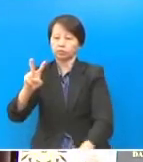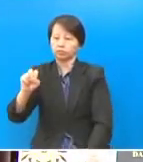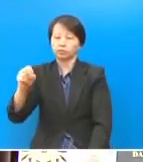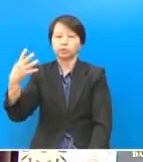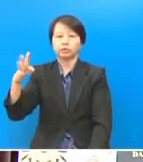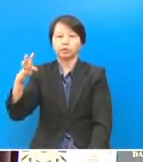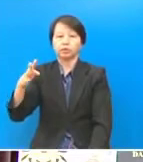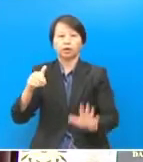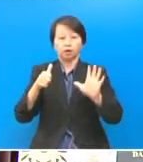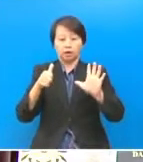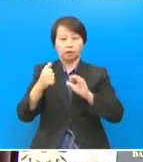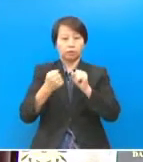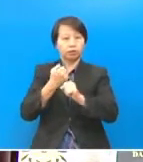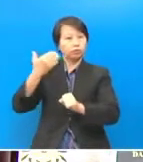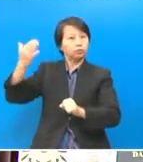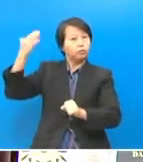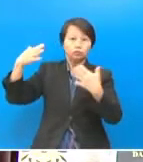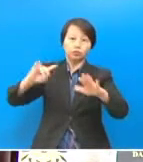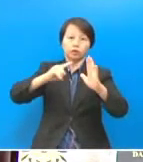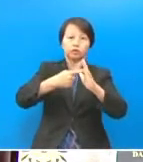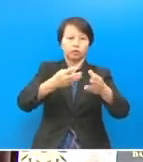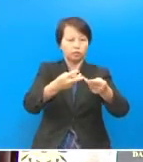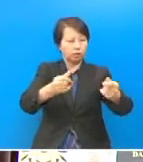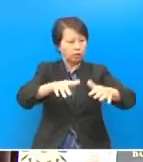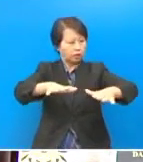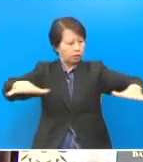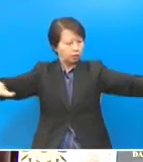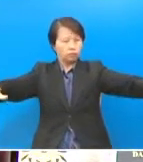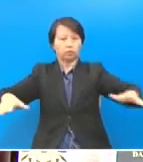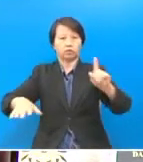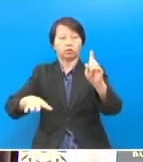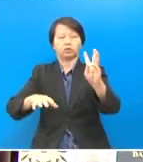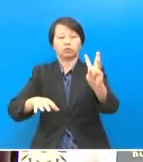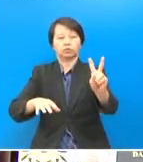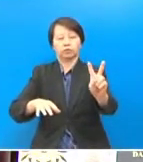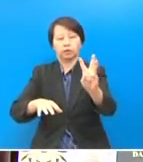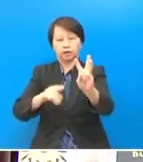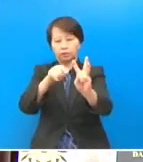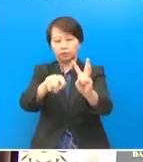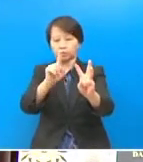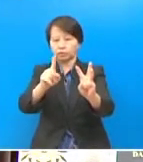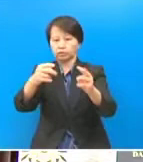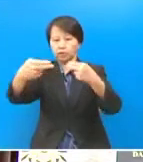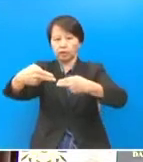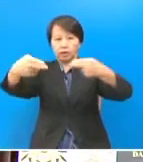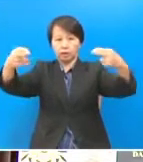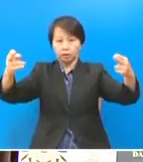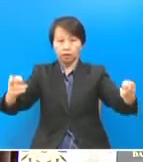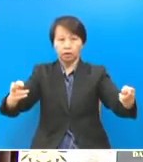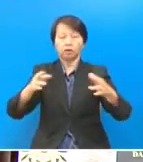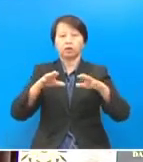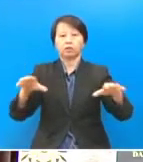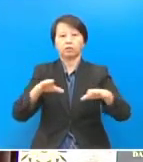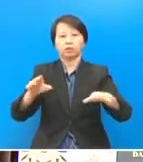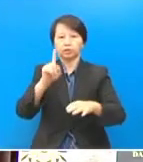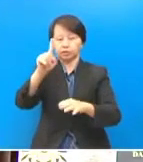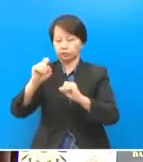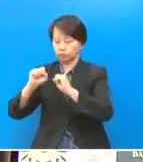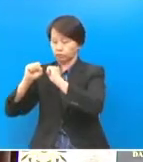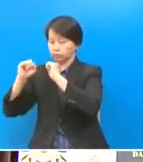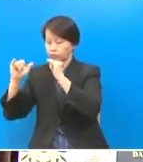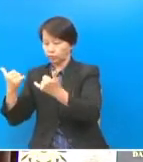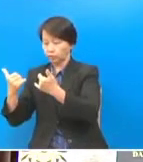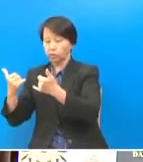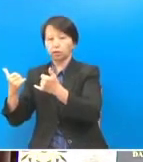lagi enam tahun lagu diatas tanah seluas 26 pun satu ekor project ini dilaksanakan oleh sobat serikat